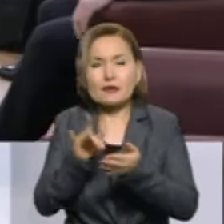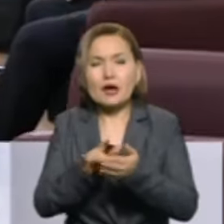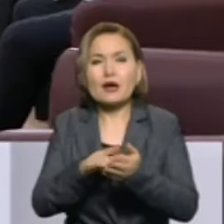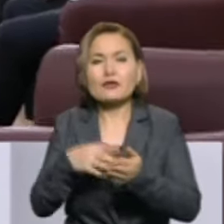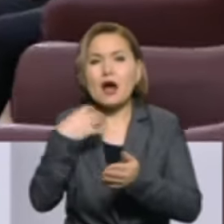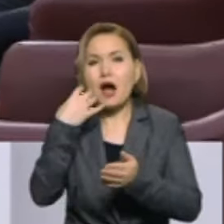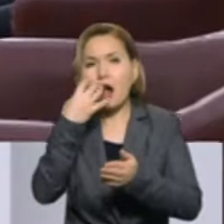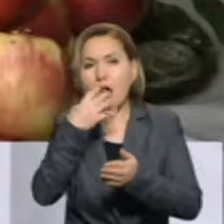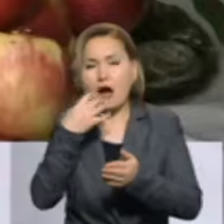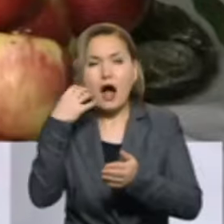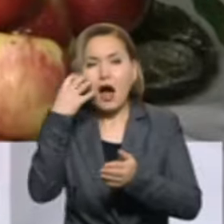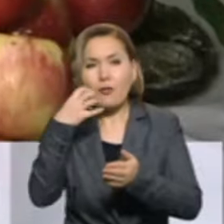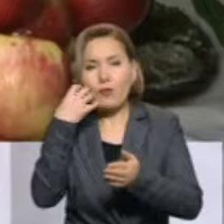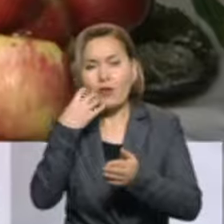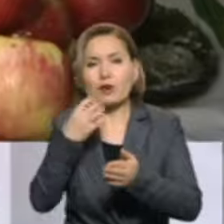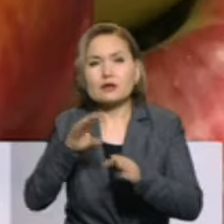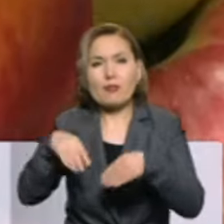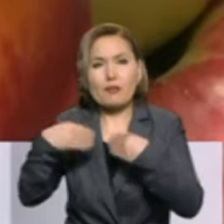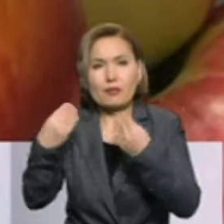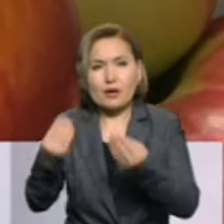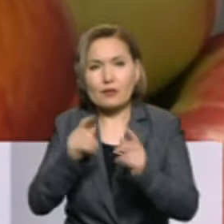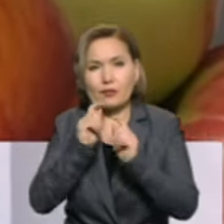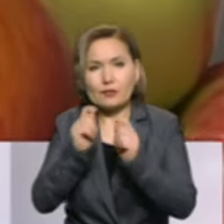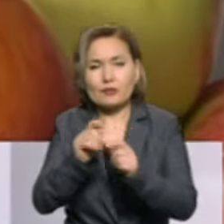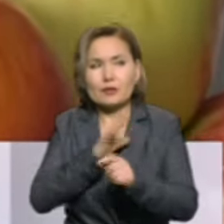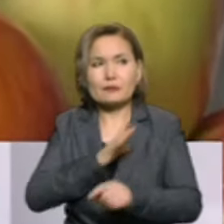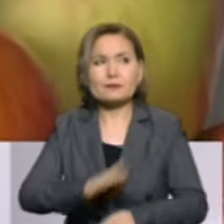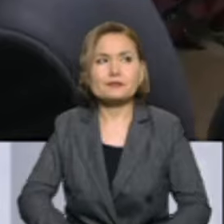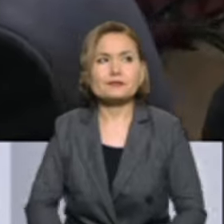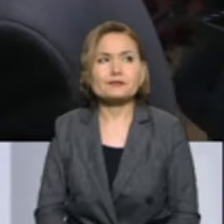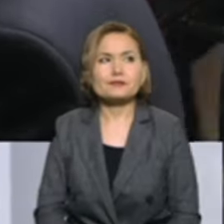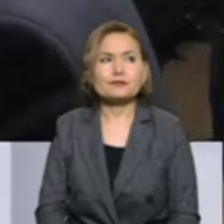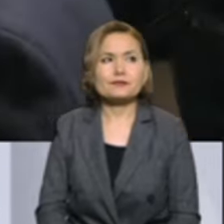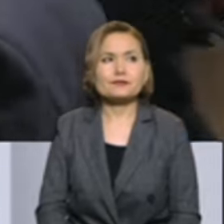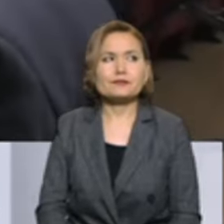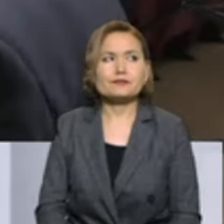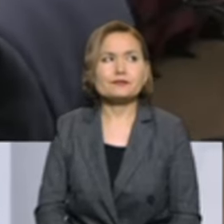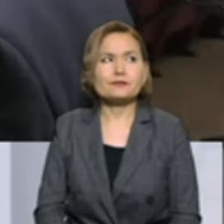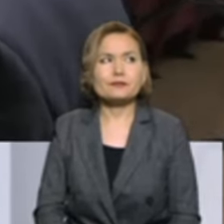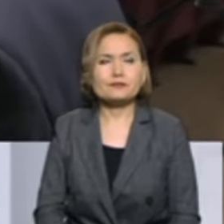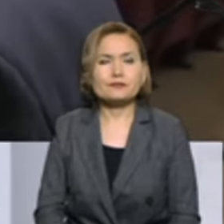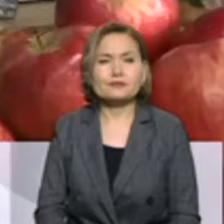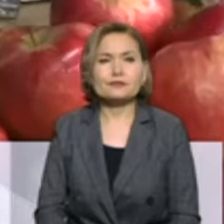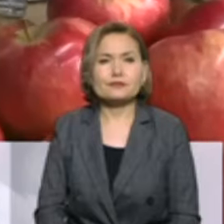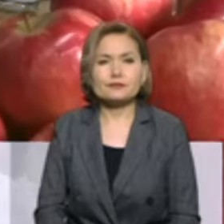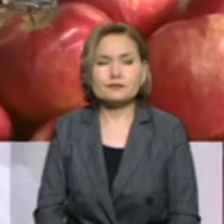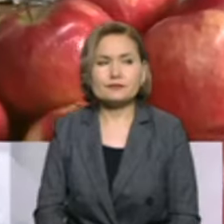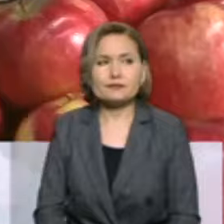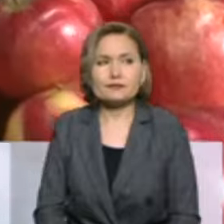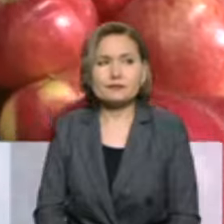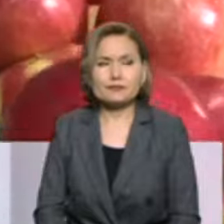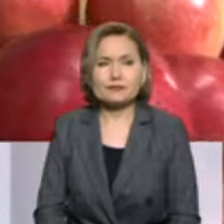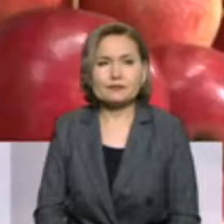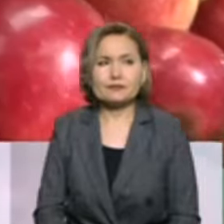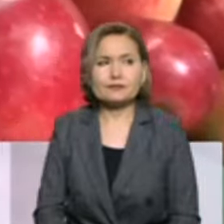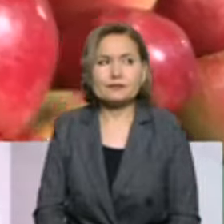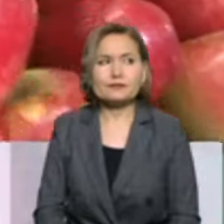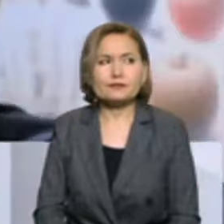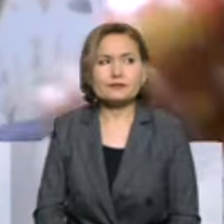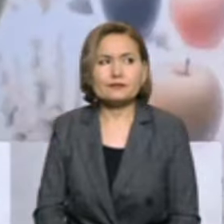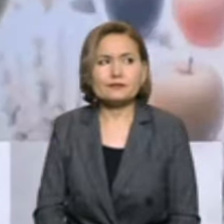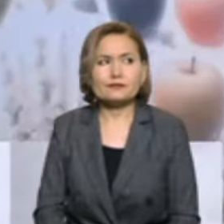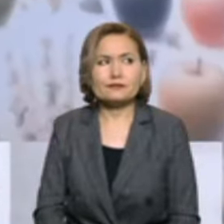апортын таныстырды. That's why we brought Apport Almata. Apples, and Almata is being translated as father of